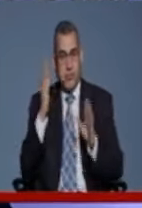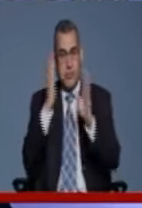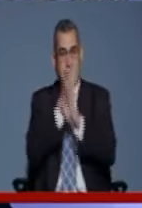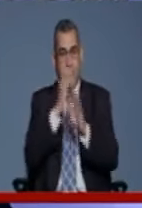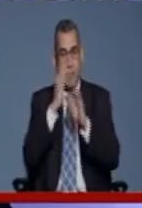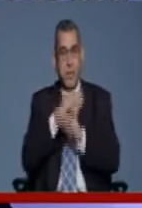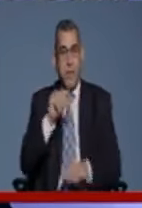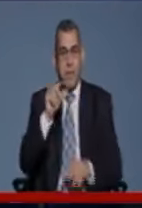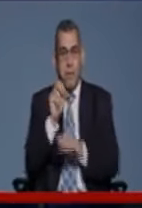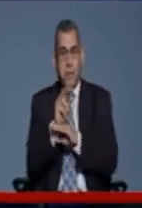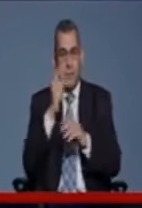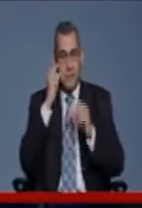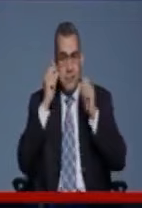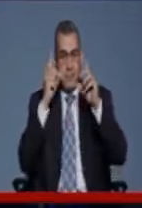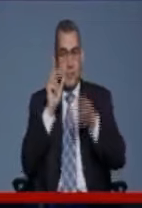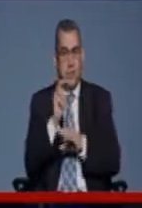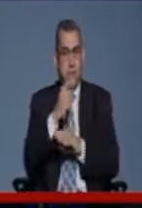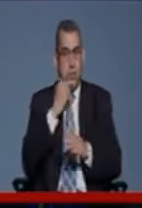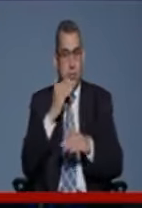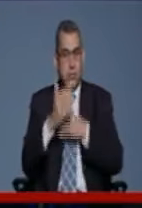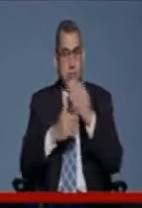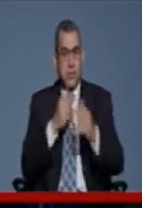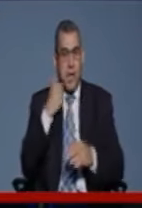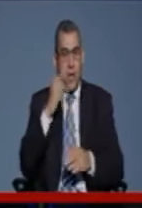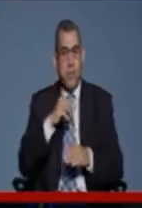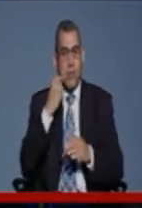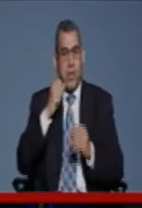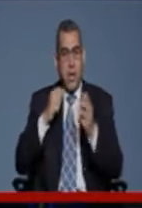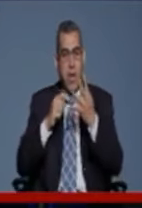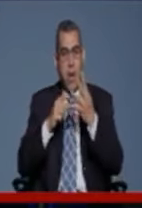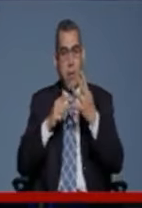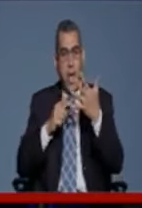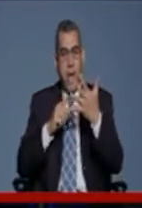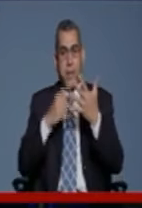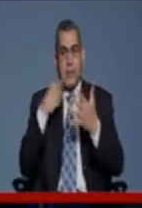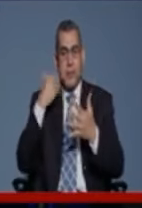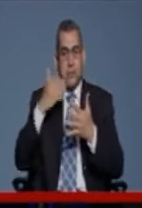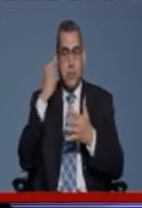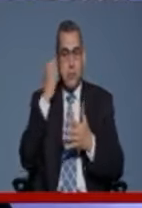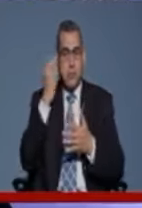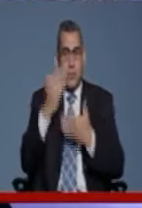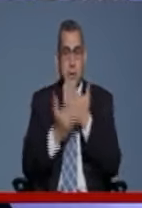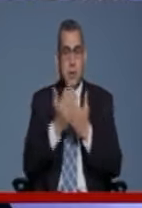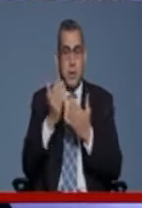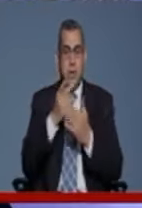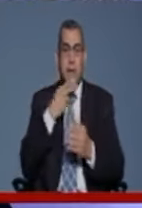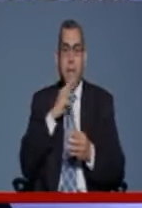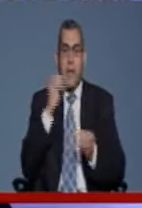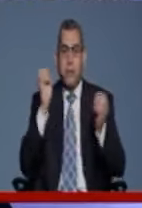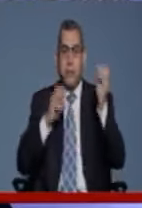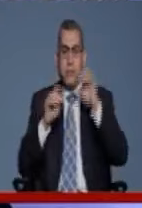التوعية وأساليب حروب الجيلين الرابع والخامس وتفنيد الأكاذيب وتبصير الرأي